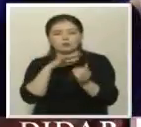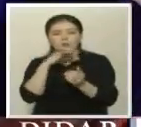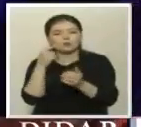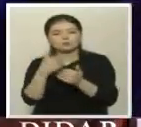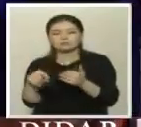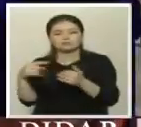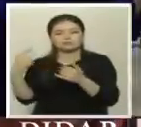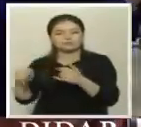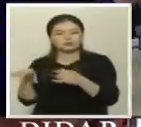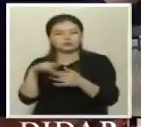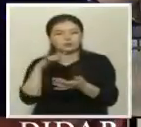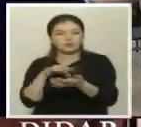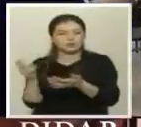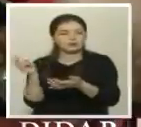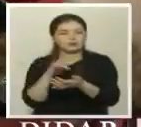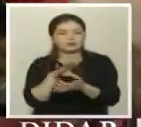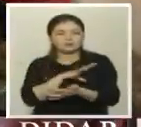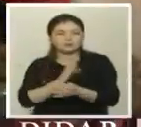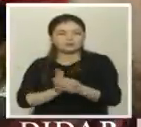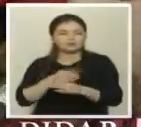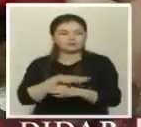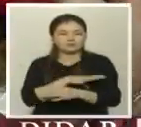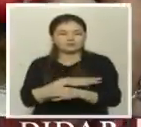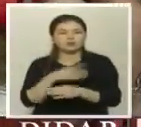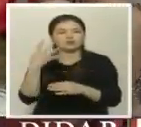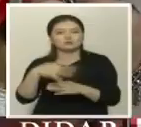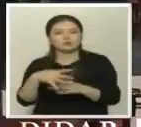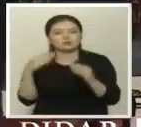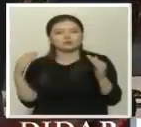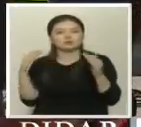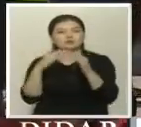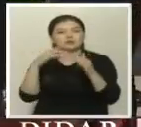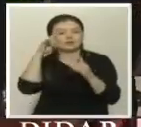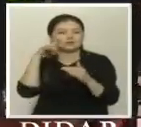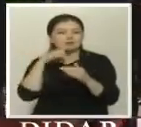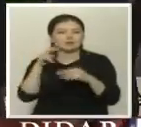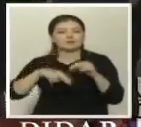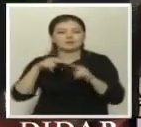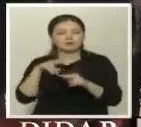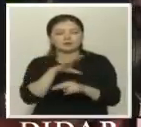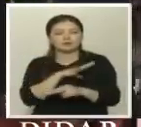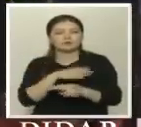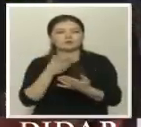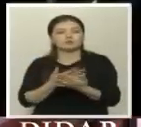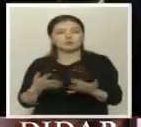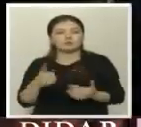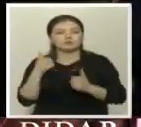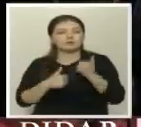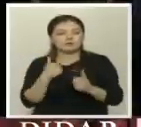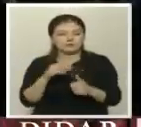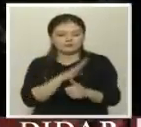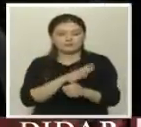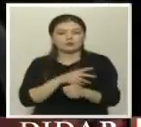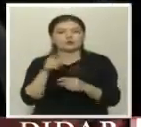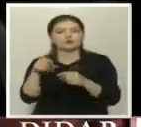уголков страны было возведено 42 юрты организовано более 30 культурно-спортивных мероприятий а накануне ночью здесь